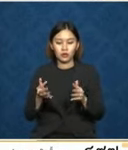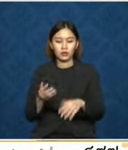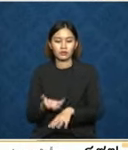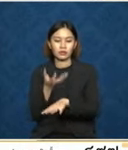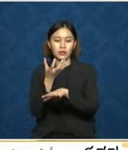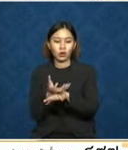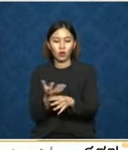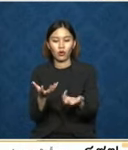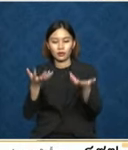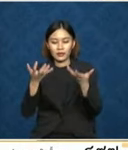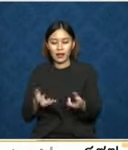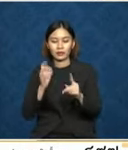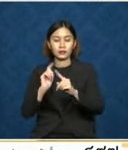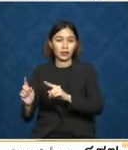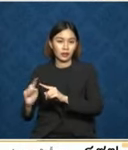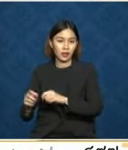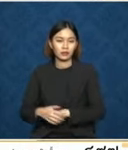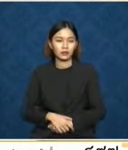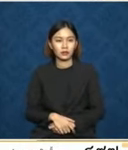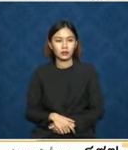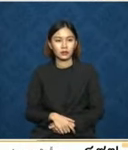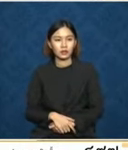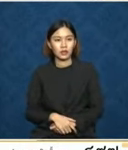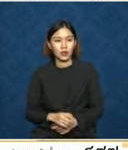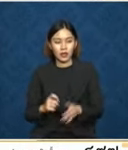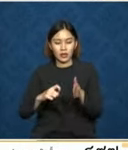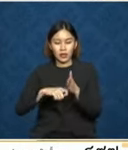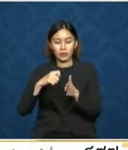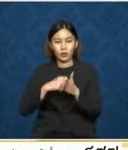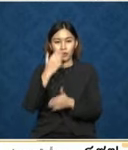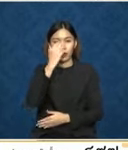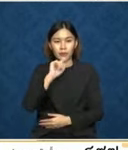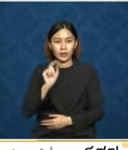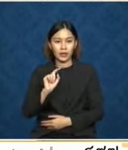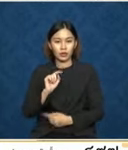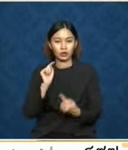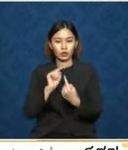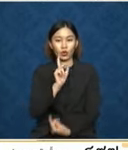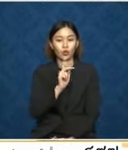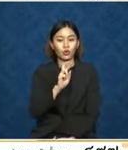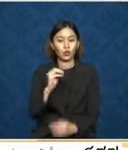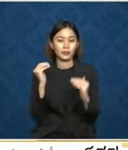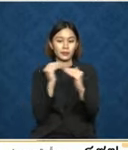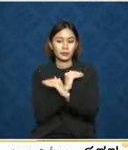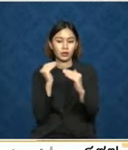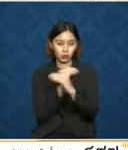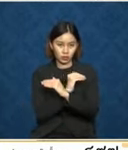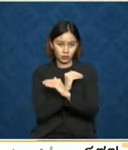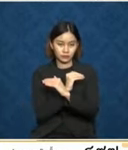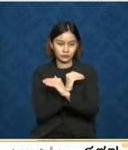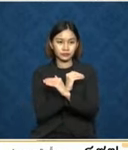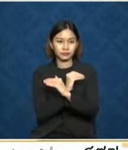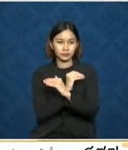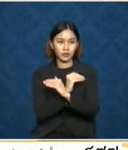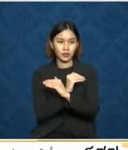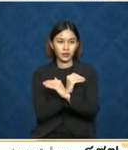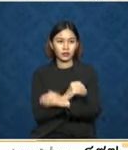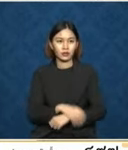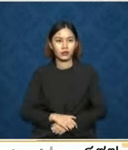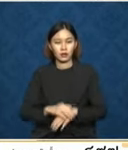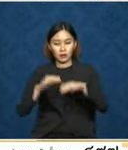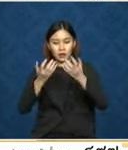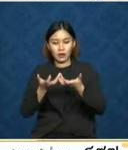รถบรรทุกซึ่งส่วนหนึ่งมีสาเหตุมาจากที่กรมทางหลวงได้ปรับลด